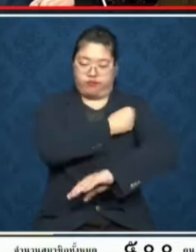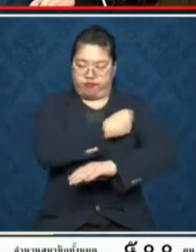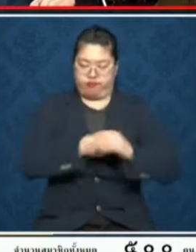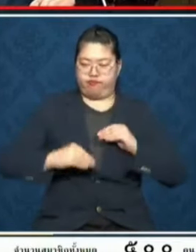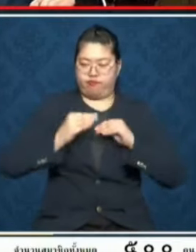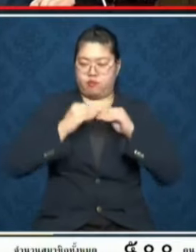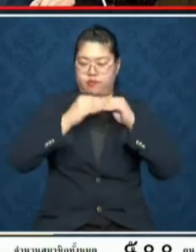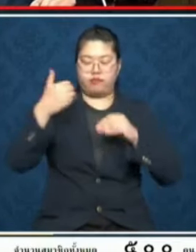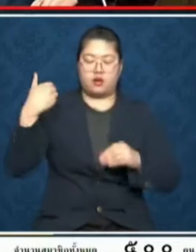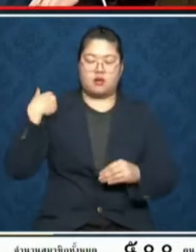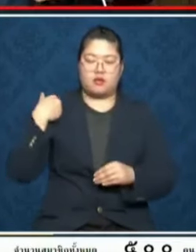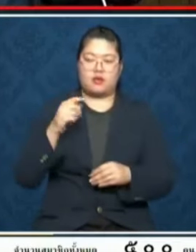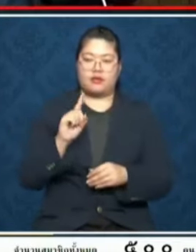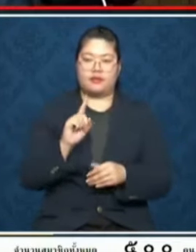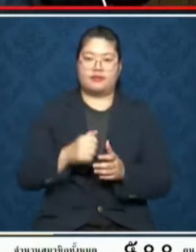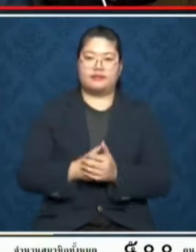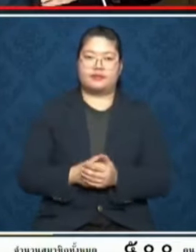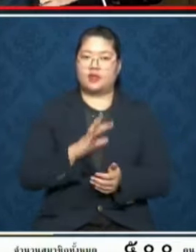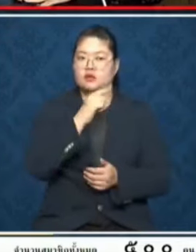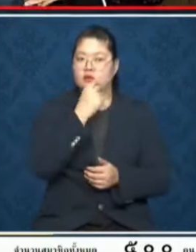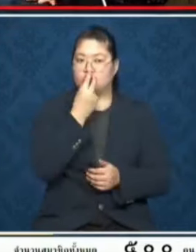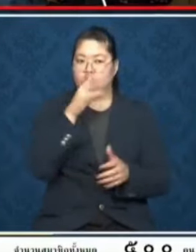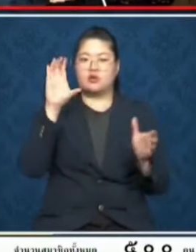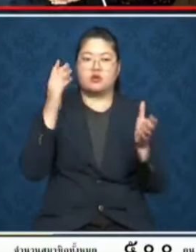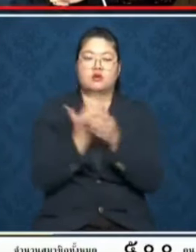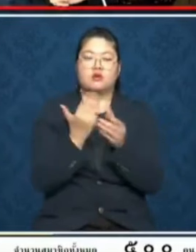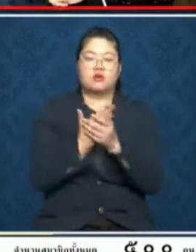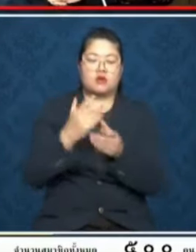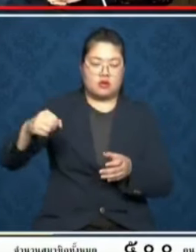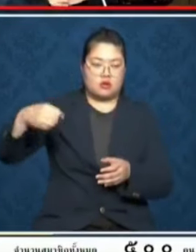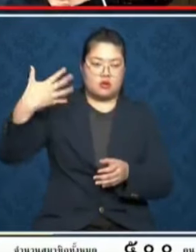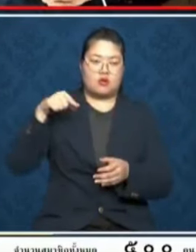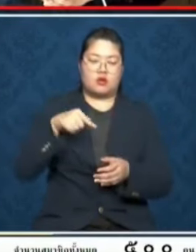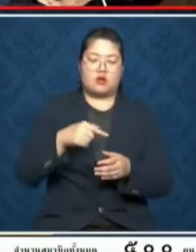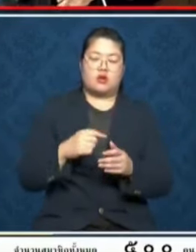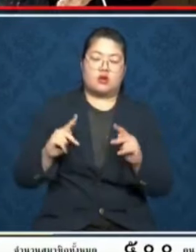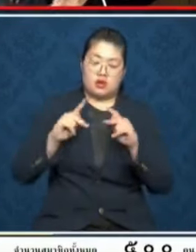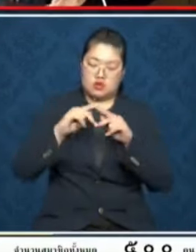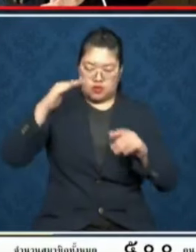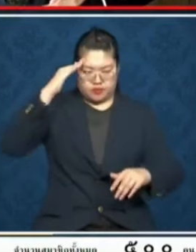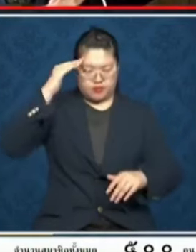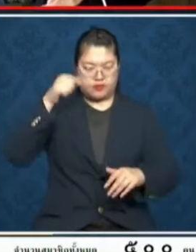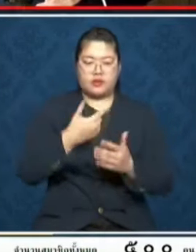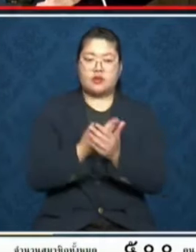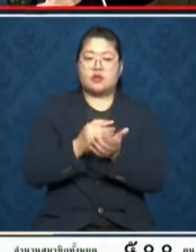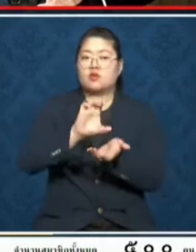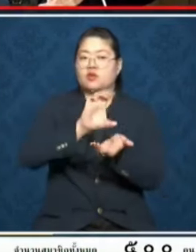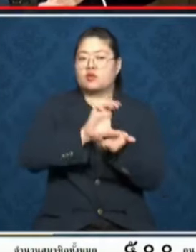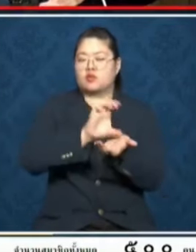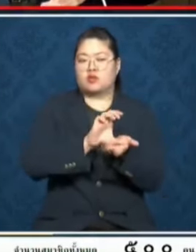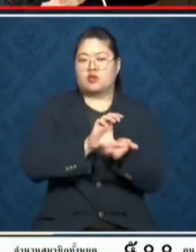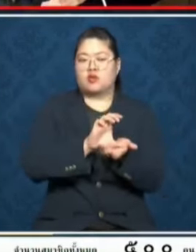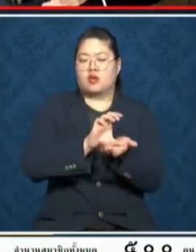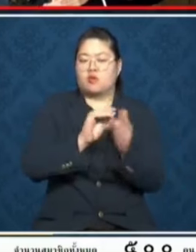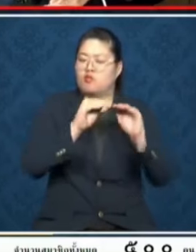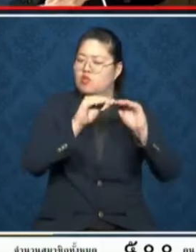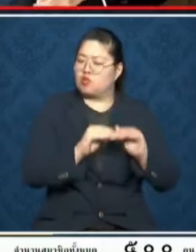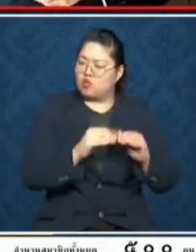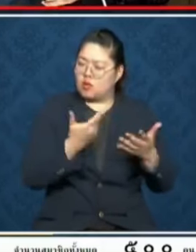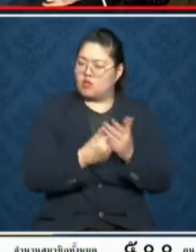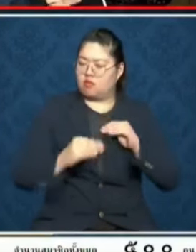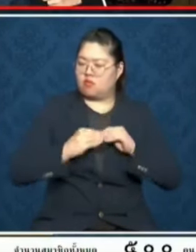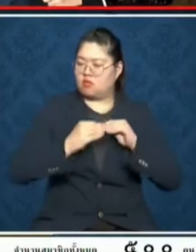ยค่ะท่านประธานคะแล้วถ้าดูจากสไลด์นะคะก็จะเห็นค่ะว่างบกลาโหมเป็นงบที่แทบจะไม่ค่อยได้ปรับลดเลยหลังจาก